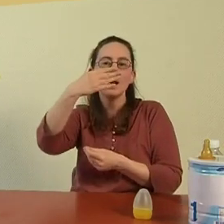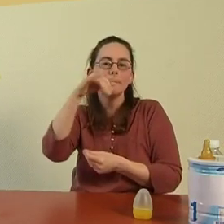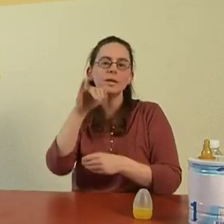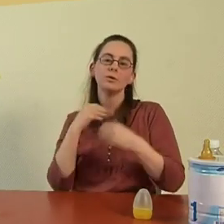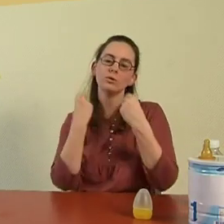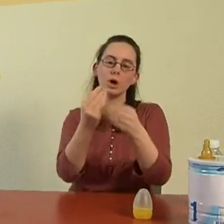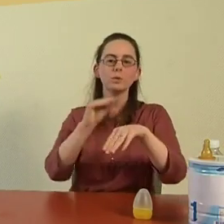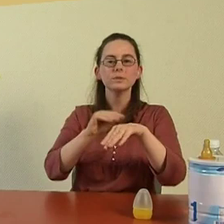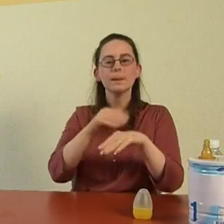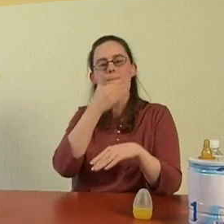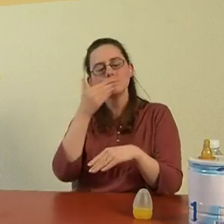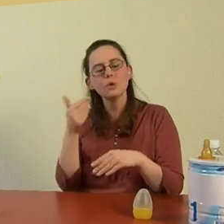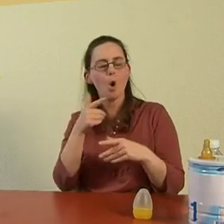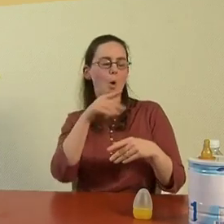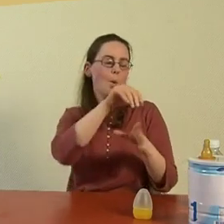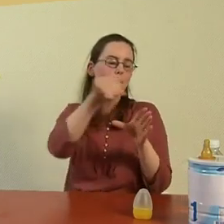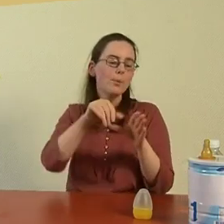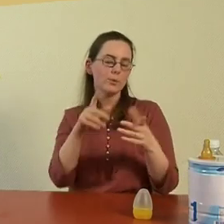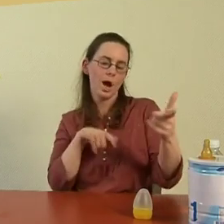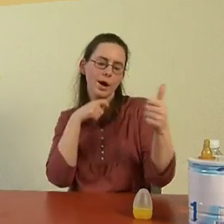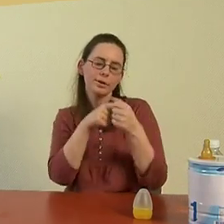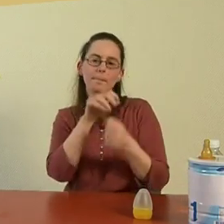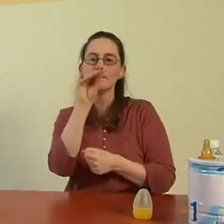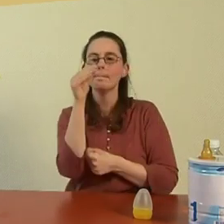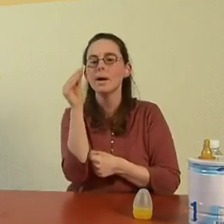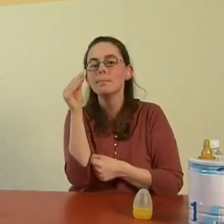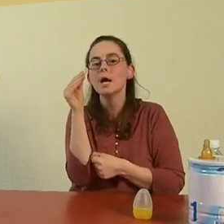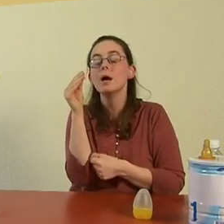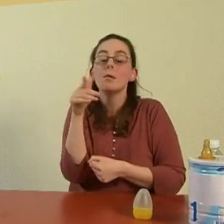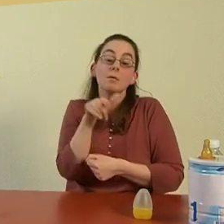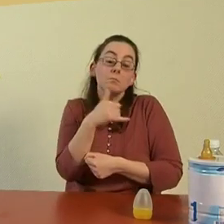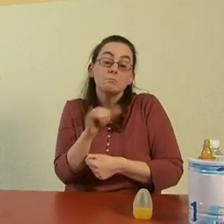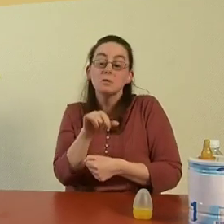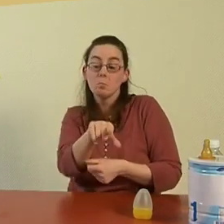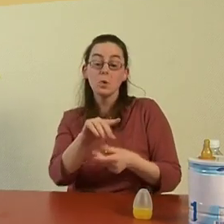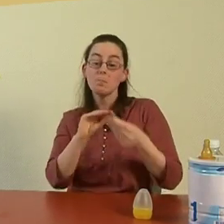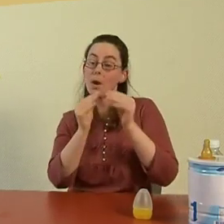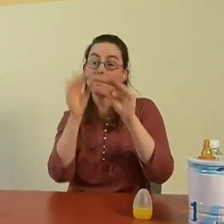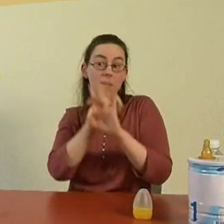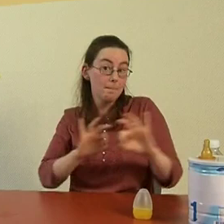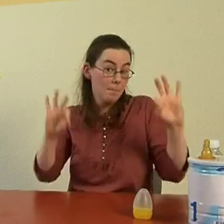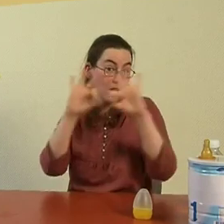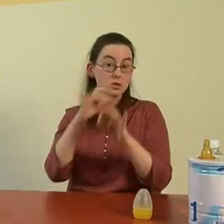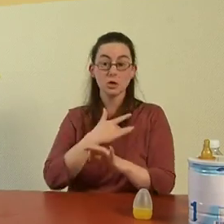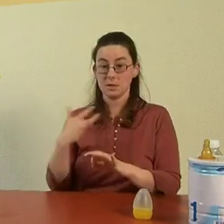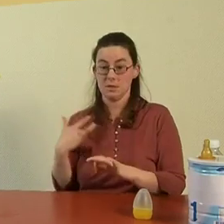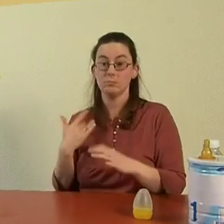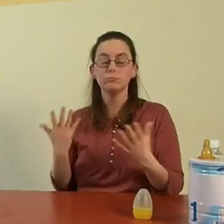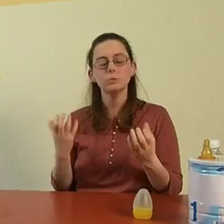peut suivre les conseils du médecin ou de la PMI qui adapte la poudre en fonction des bébés.